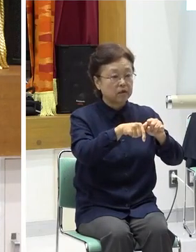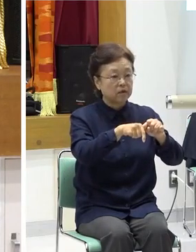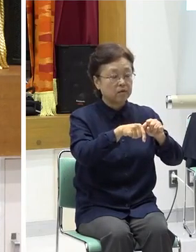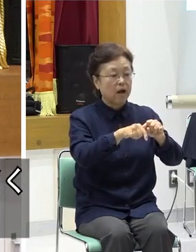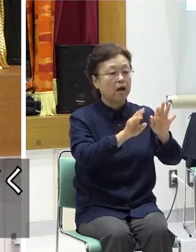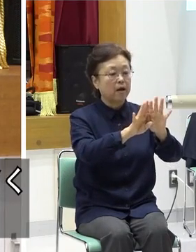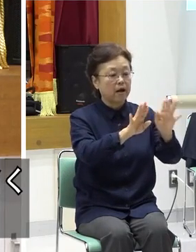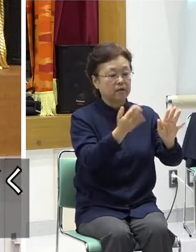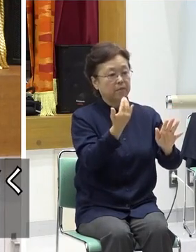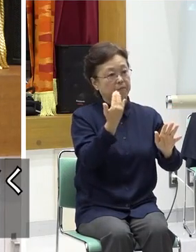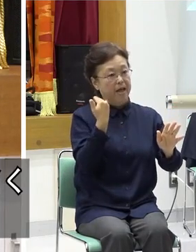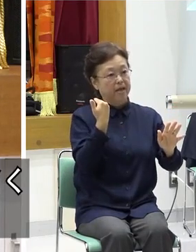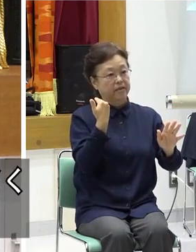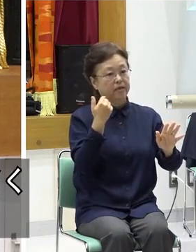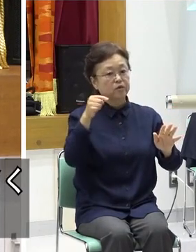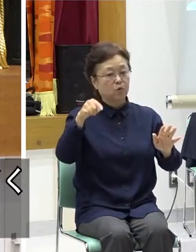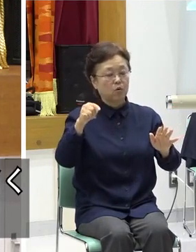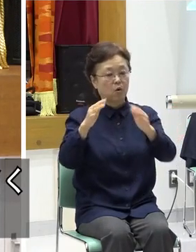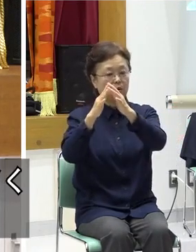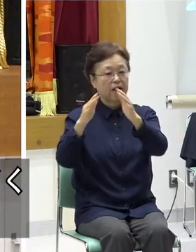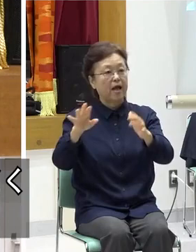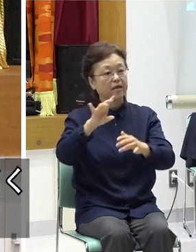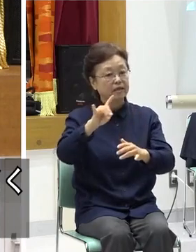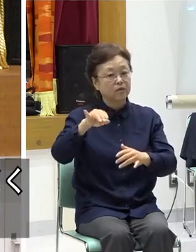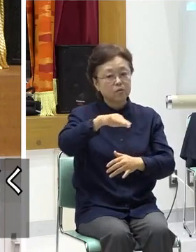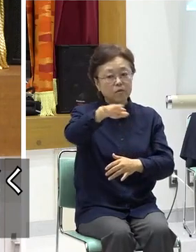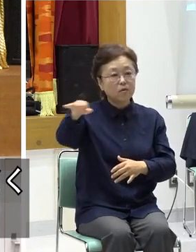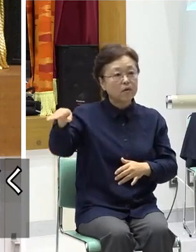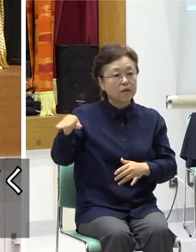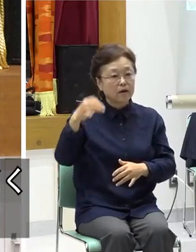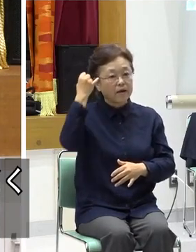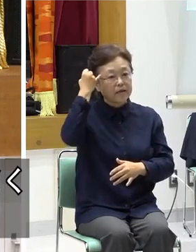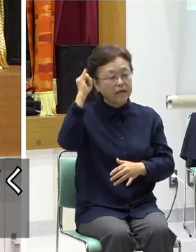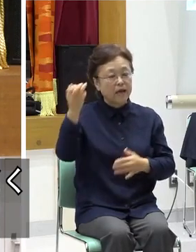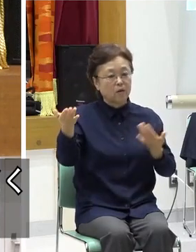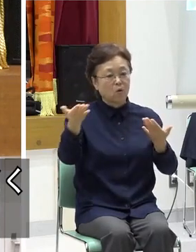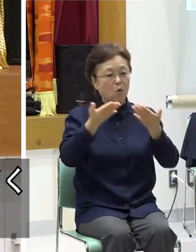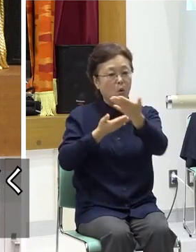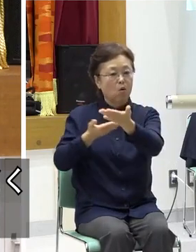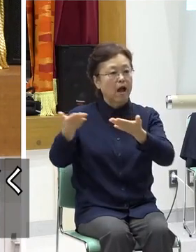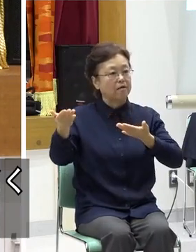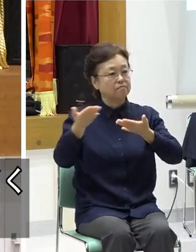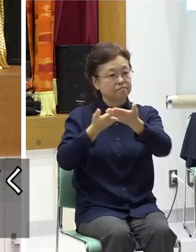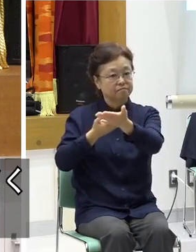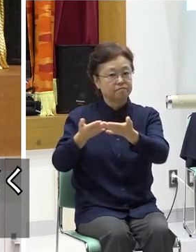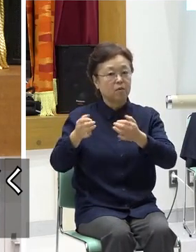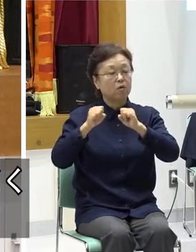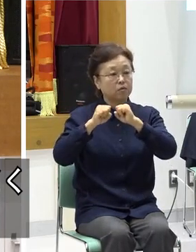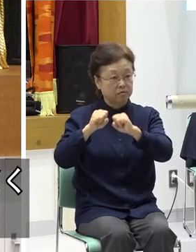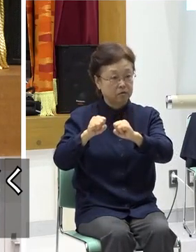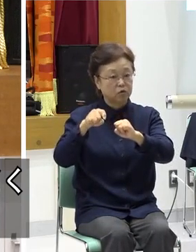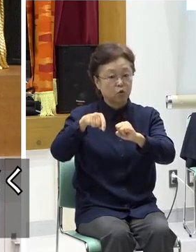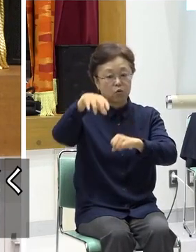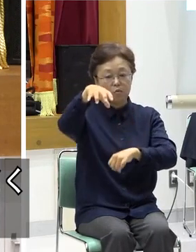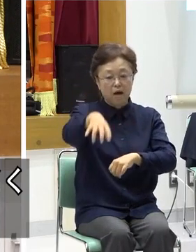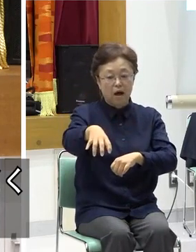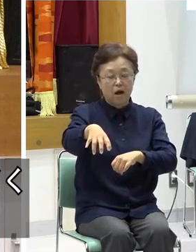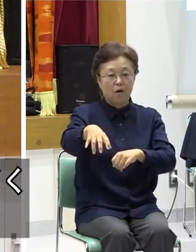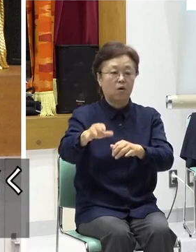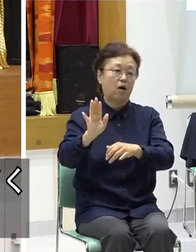に一応そこの方々とは意見交換をさせていただくという場を持っておりまして